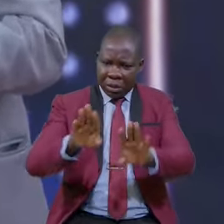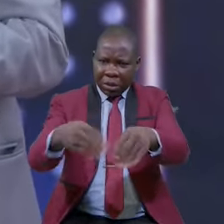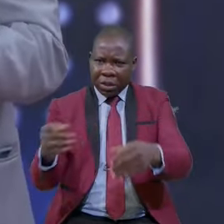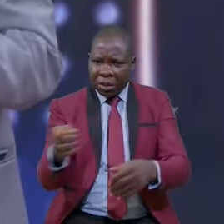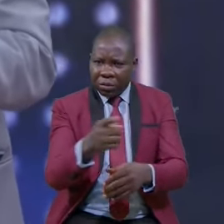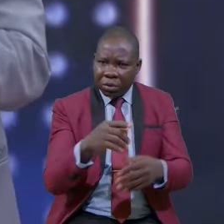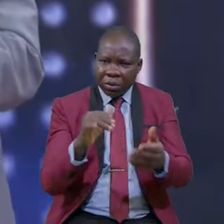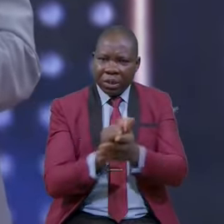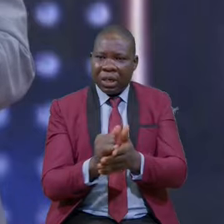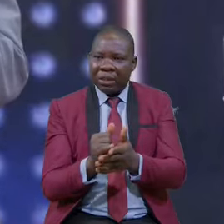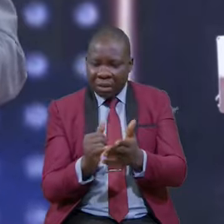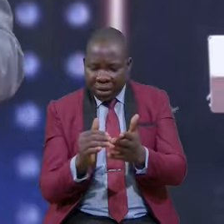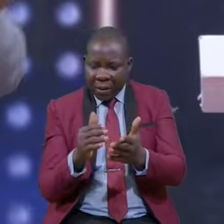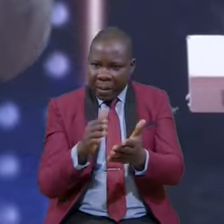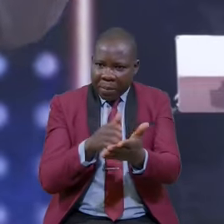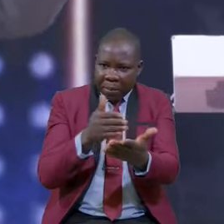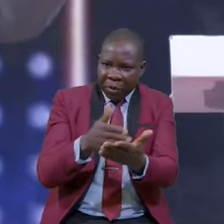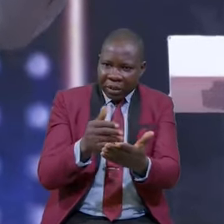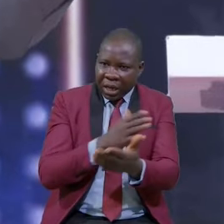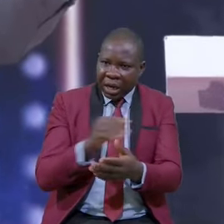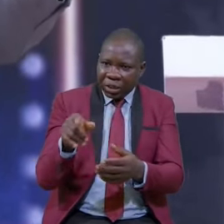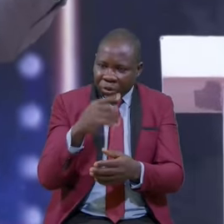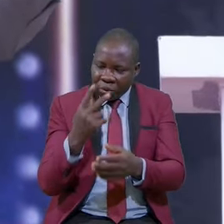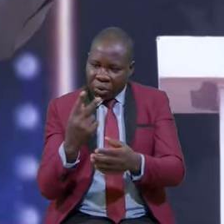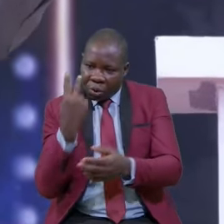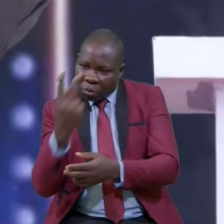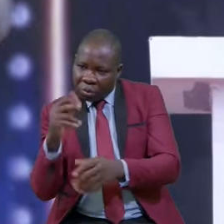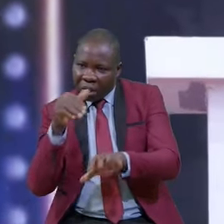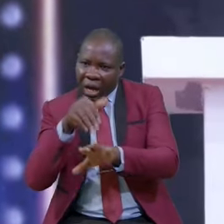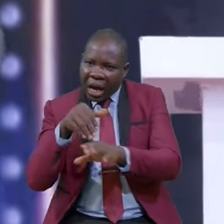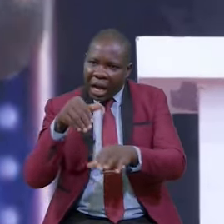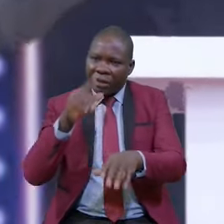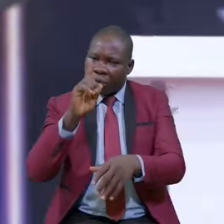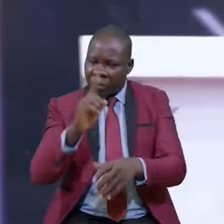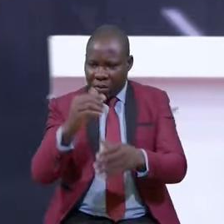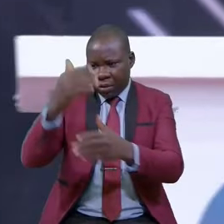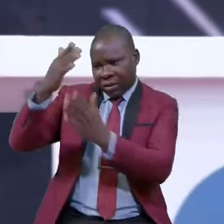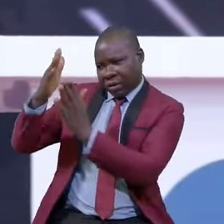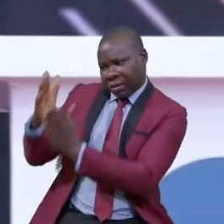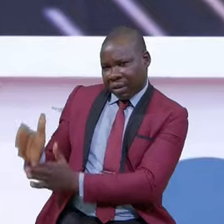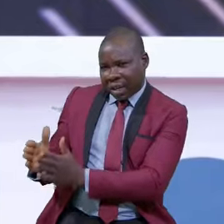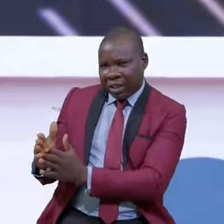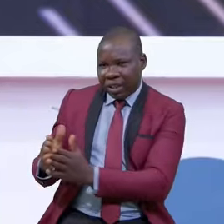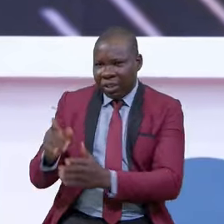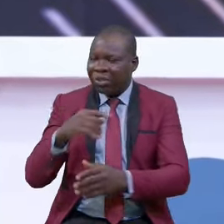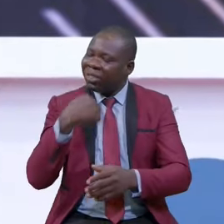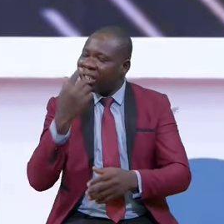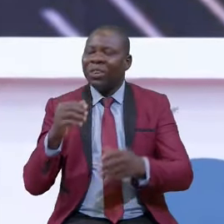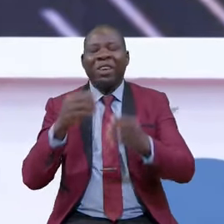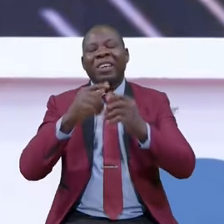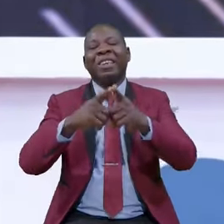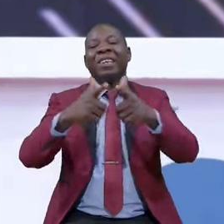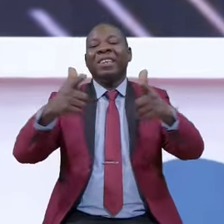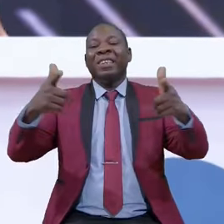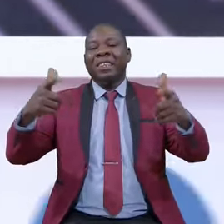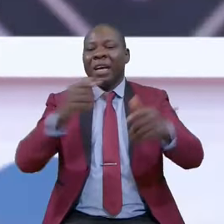Mais vous n'avez pas regardé l'autre côté, l'autre face. Et c'est vide. Et la maison du jubilé n'est